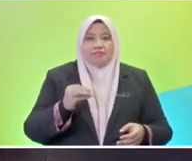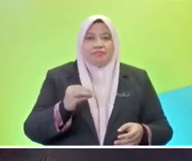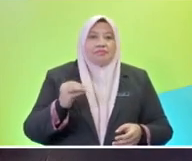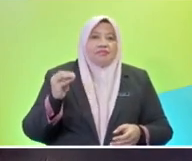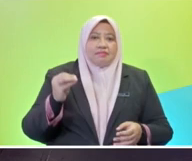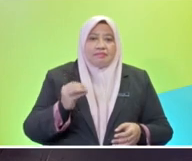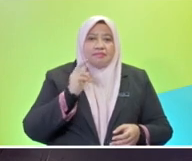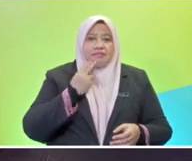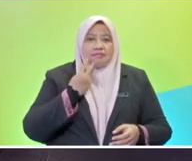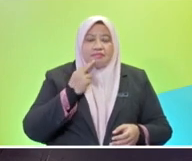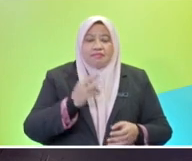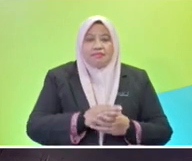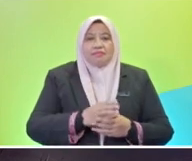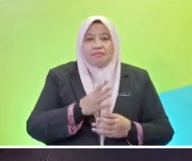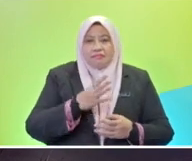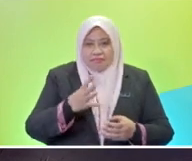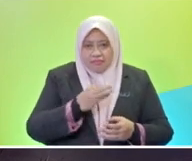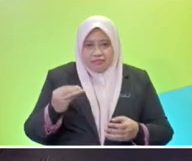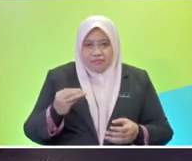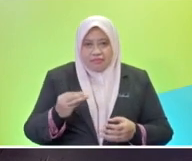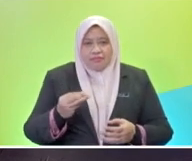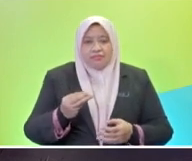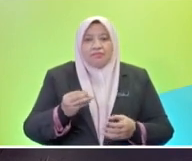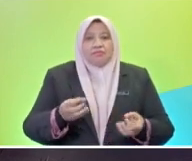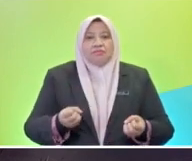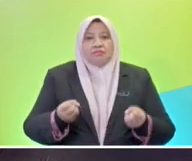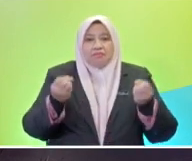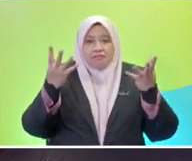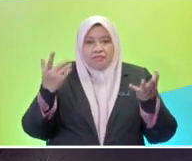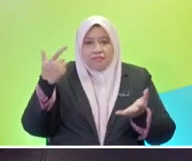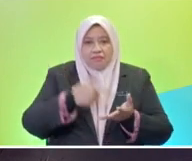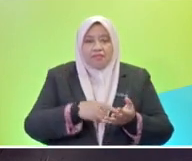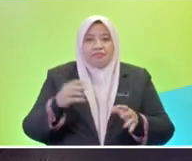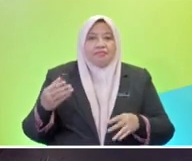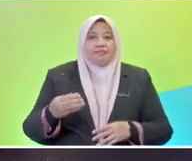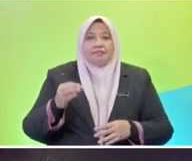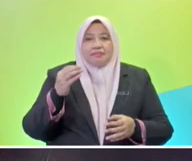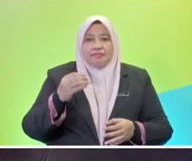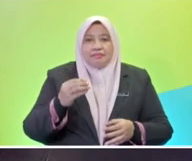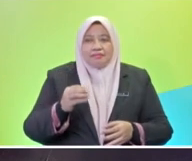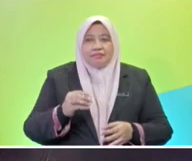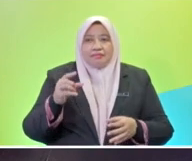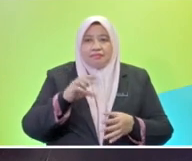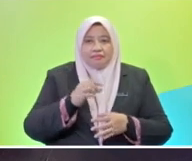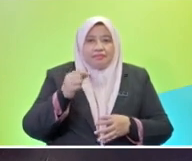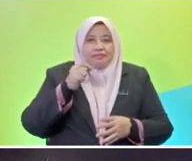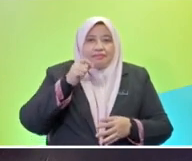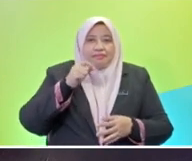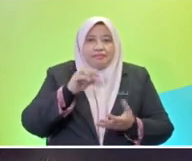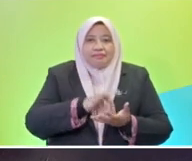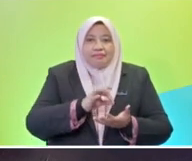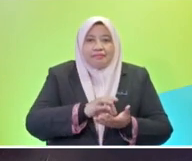Chicken rice? Oh, ya, chicken rice. Lagi? Makan macam ayam, lepas tu nasi, lepas tu